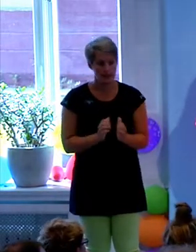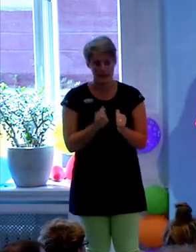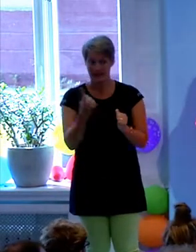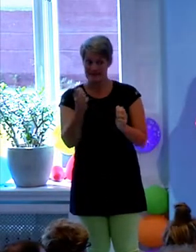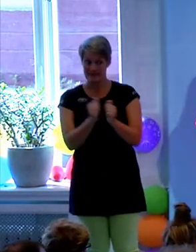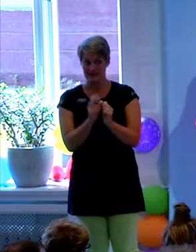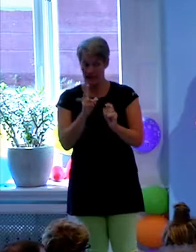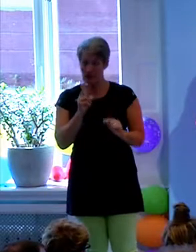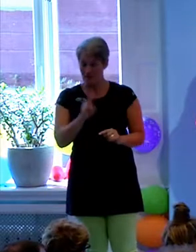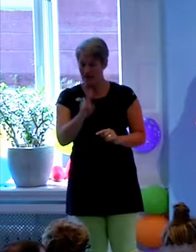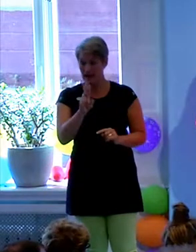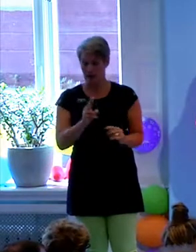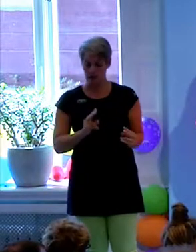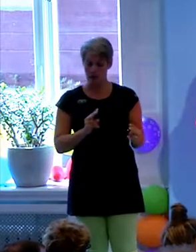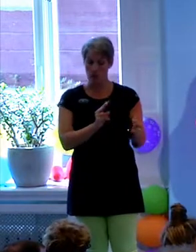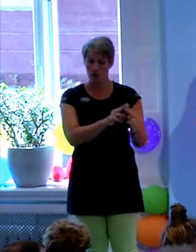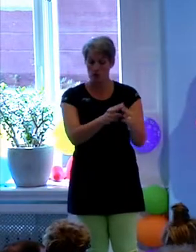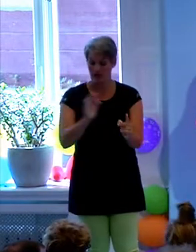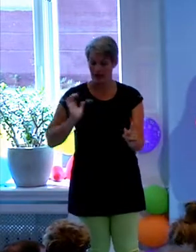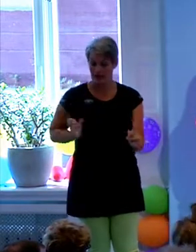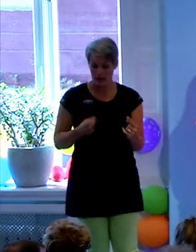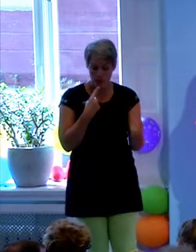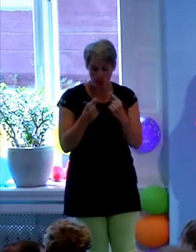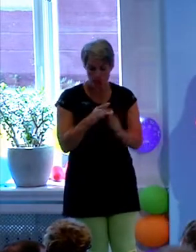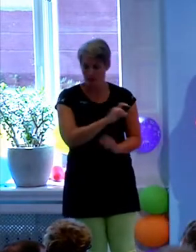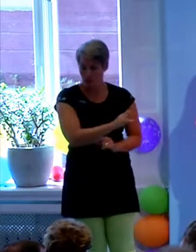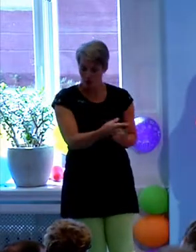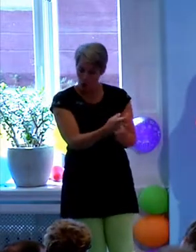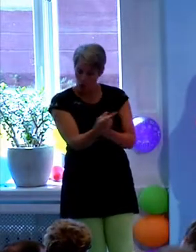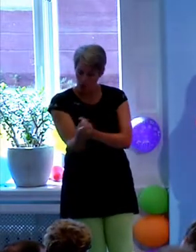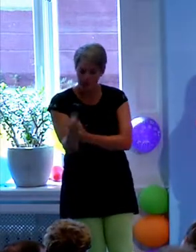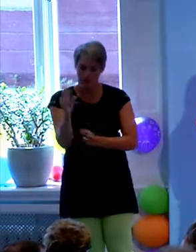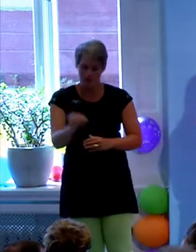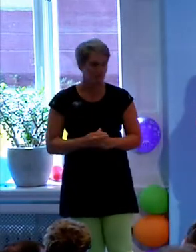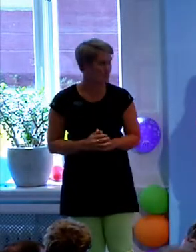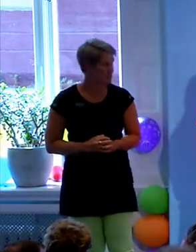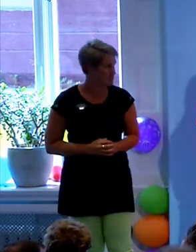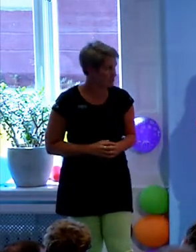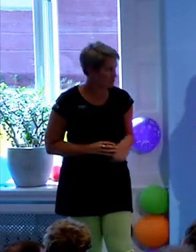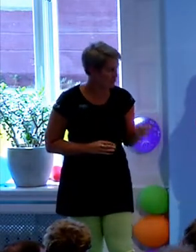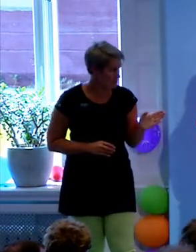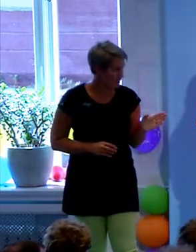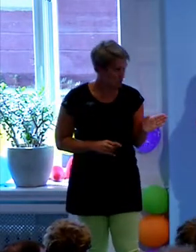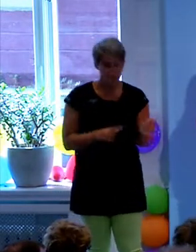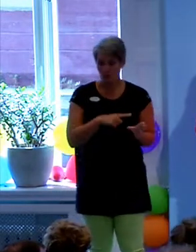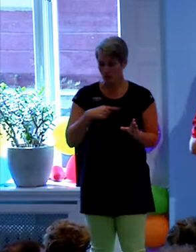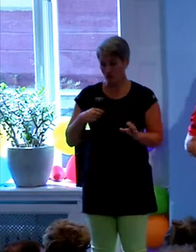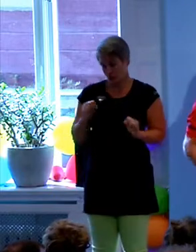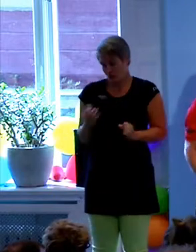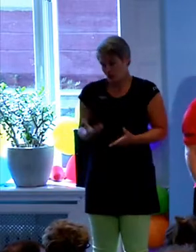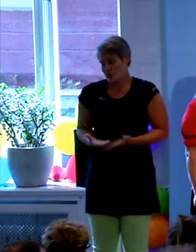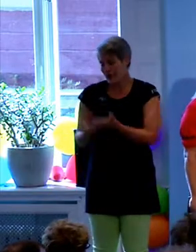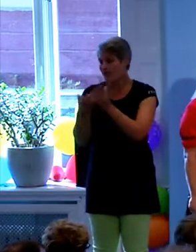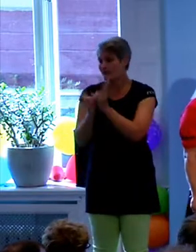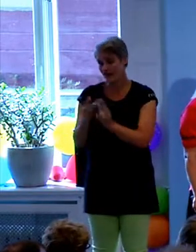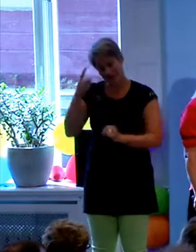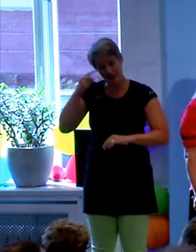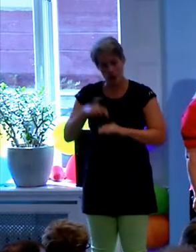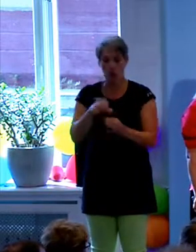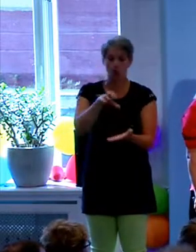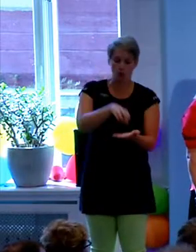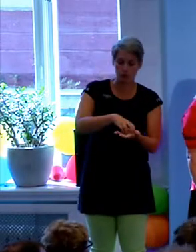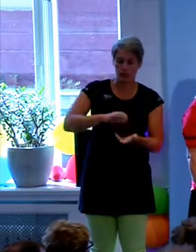är ett sätt att gå ut. Ja. Snacka direkt. Ja. Ja, och här kan vi ju kroka arm, tänker jag. Eller vi har krokat arm, kommunen